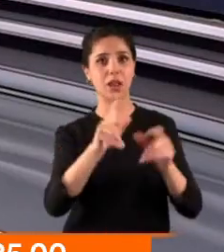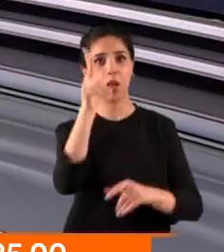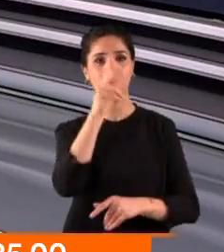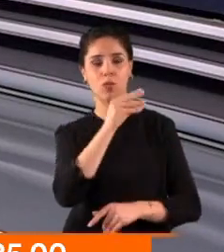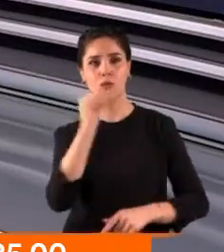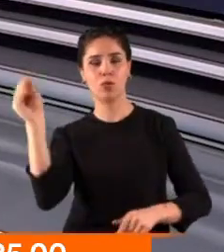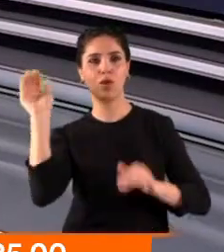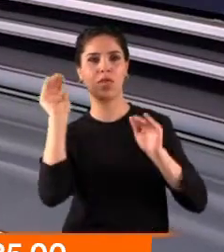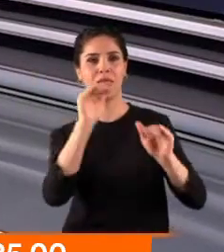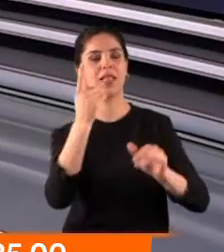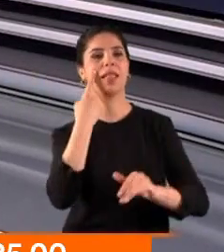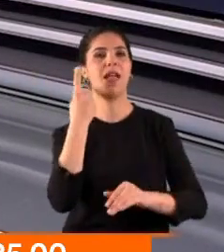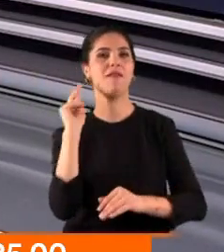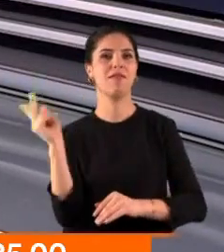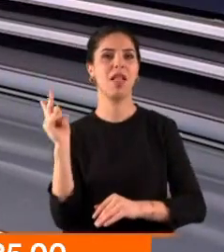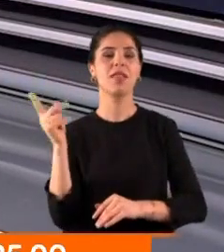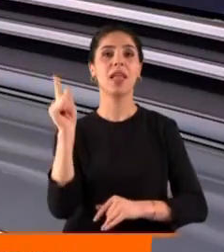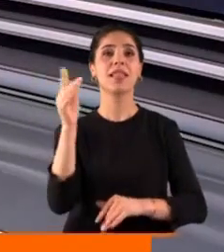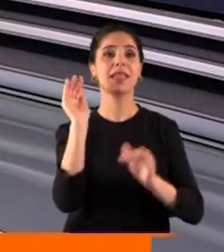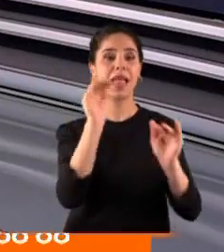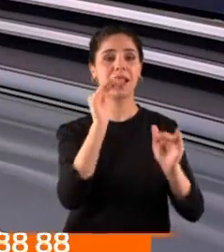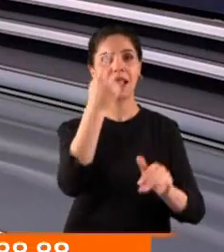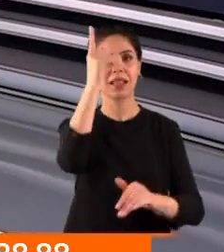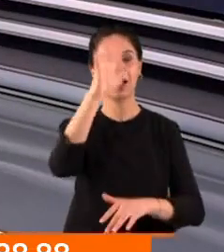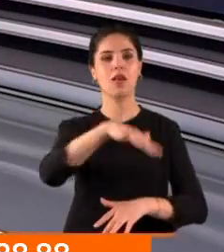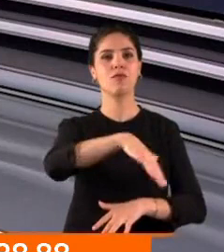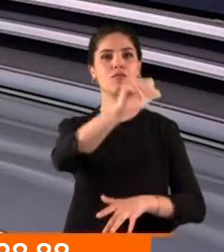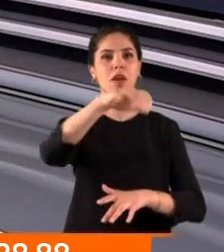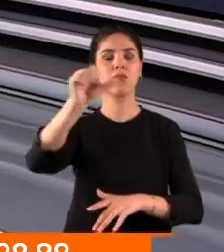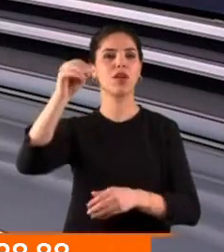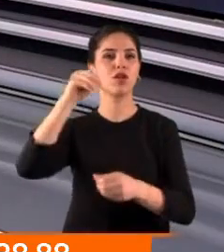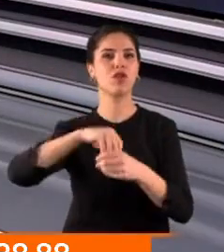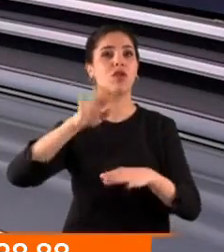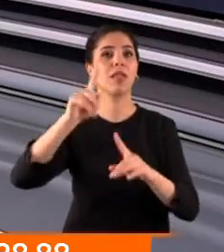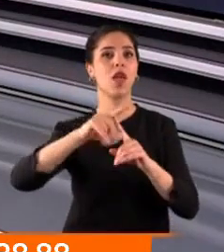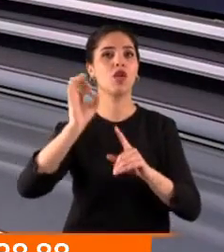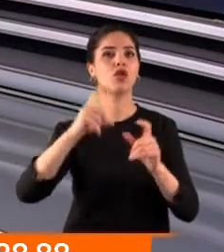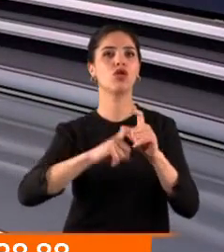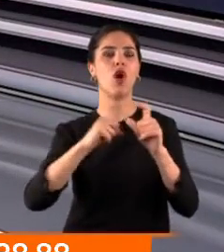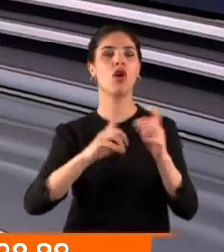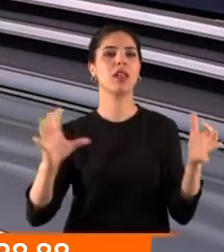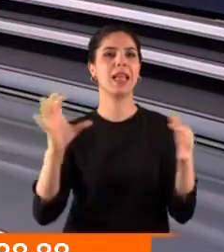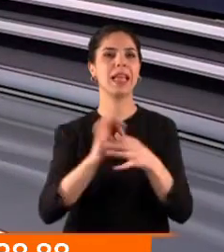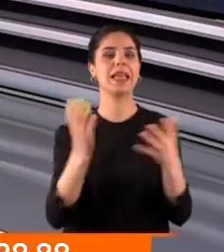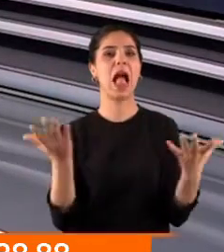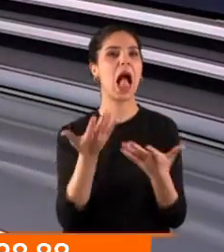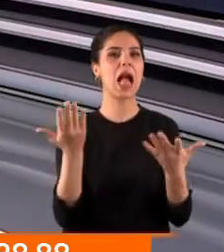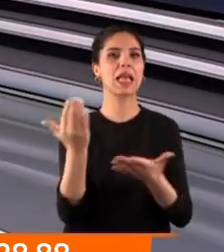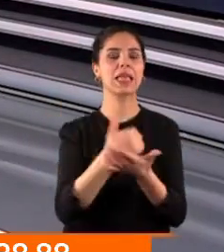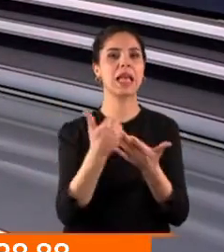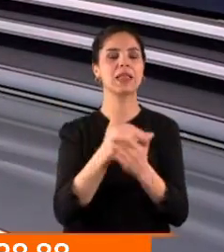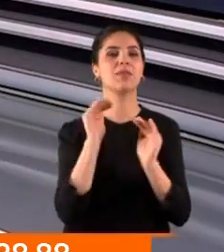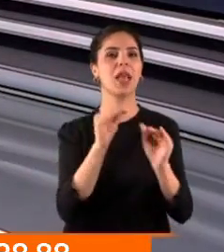milyon liralık destek devletten. Tabii destekler sadece istasyonlar için geçerli değil. Peki TOK'la ilgili hangi yatırımlara